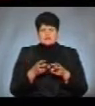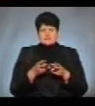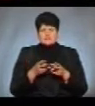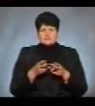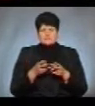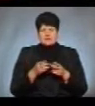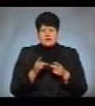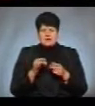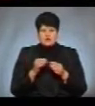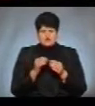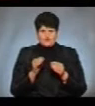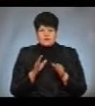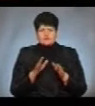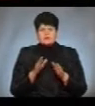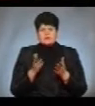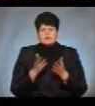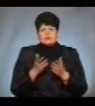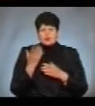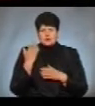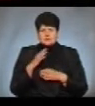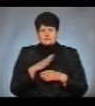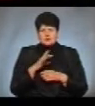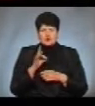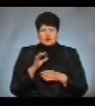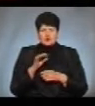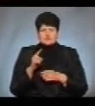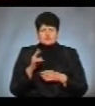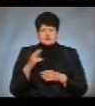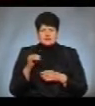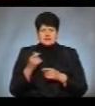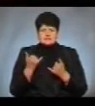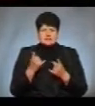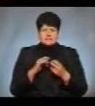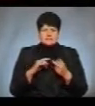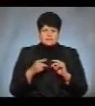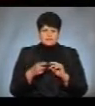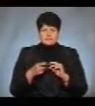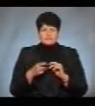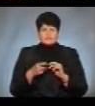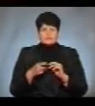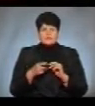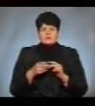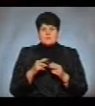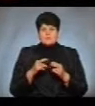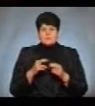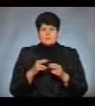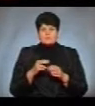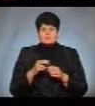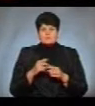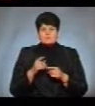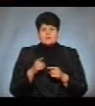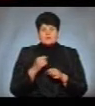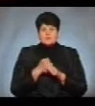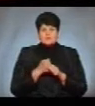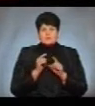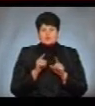оскільки є колись було роздільне, зараз, по-моєму, воно є зміщене. Вогнезахист має робитися, перепрошую, щоб не пошкодити саму